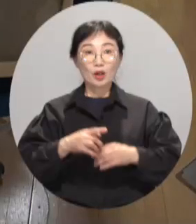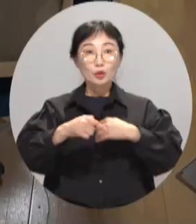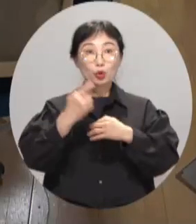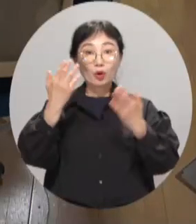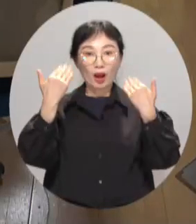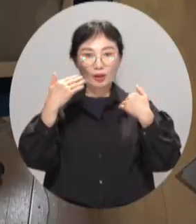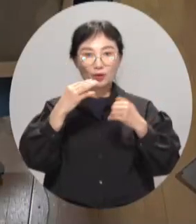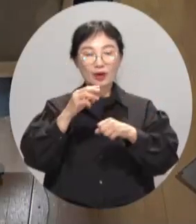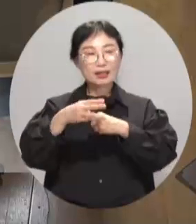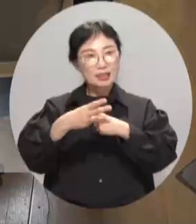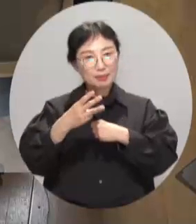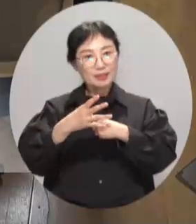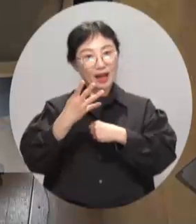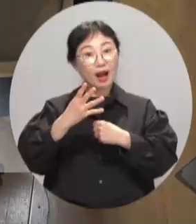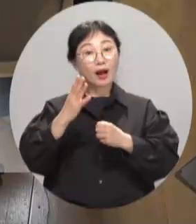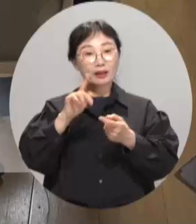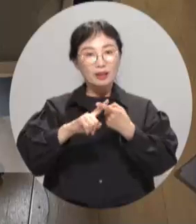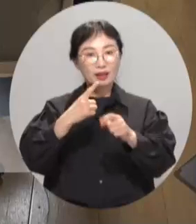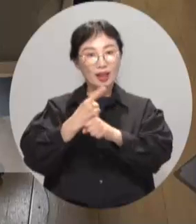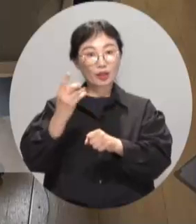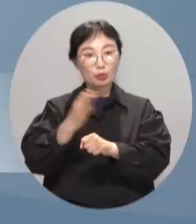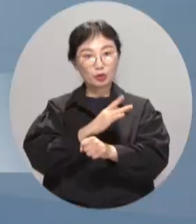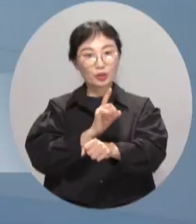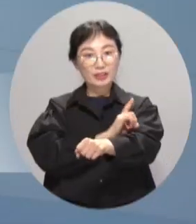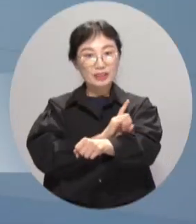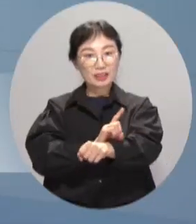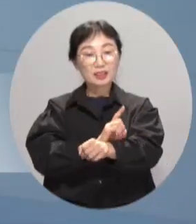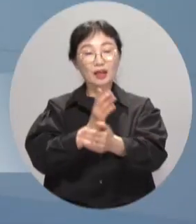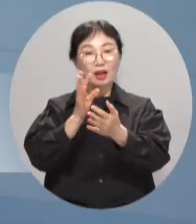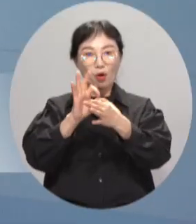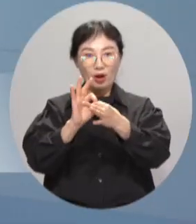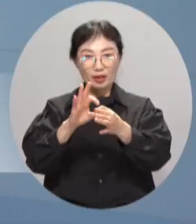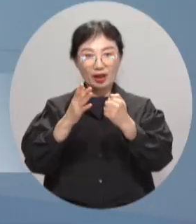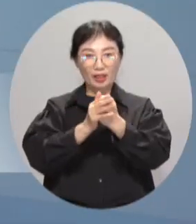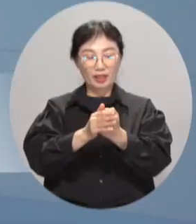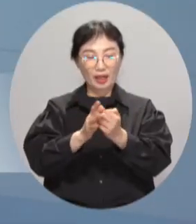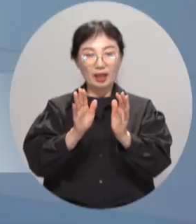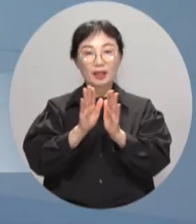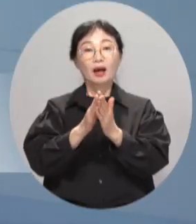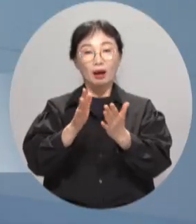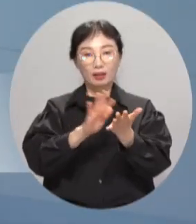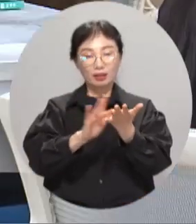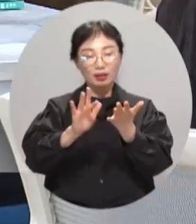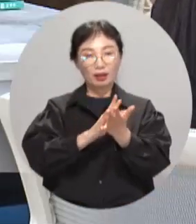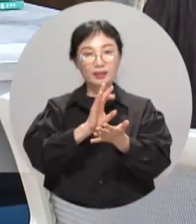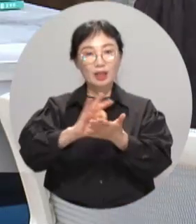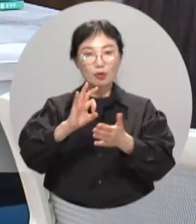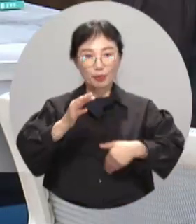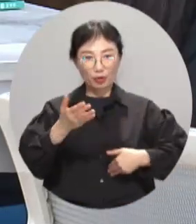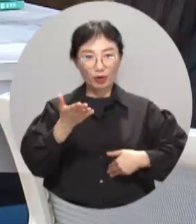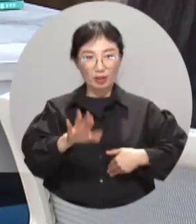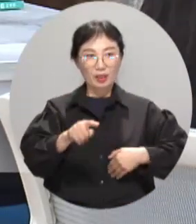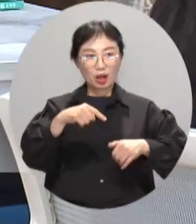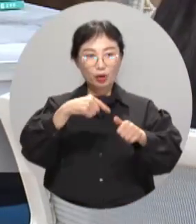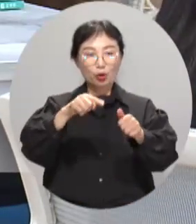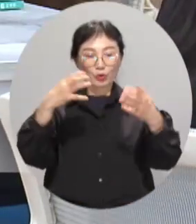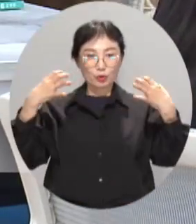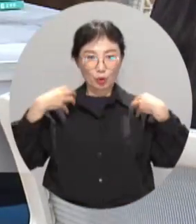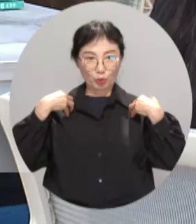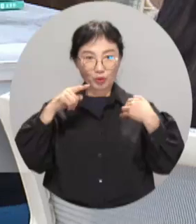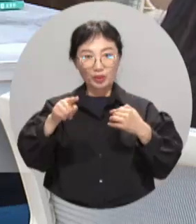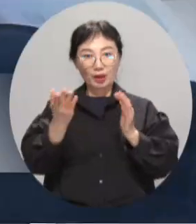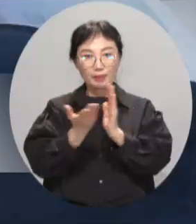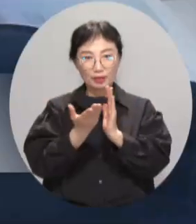초등학교 3, 4학년 학생은 당장 내년부터 누구나 디지털 교과서를 사용해야 합니다. 교육청도 이에 발맞춰 지난해